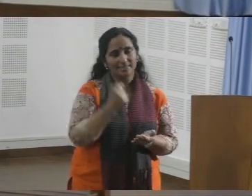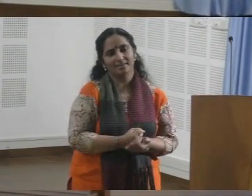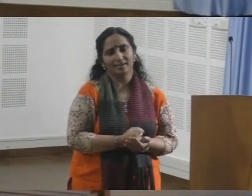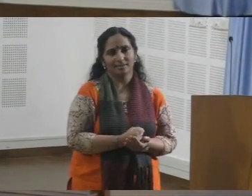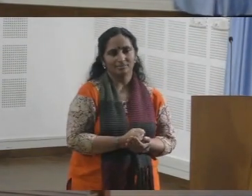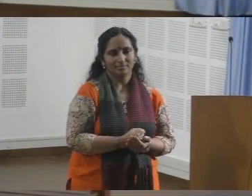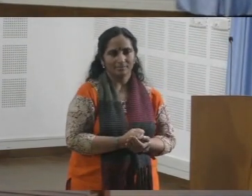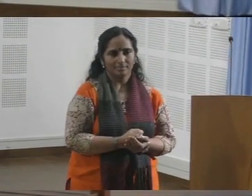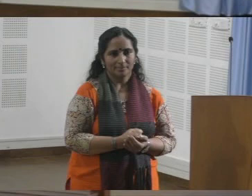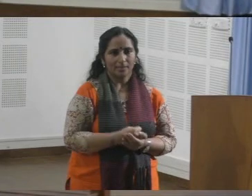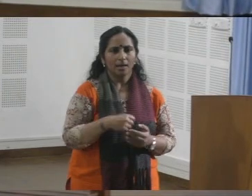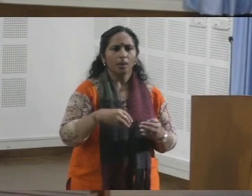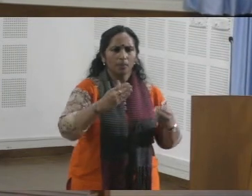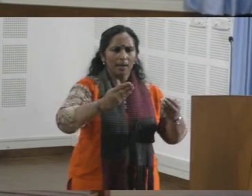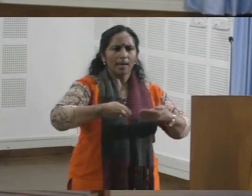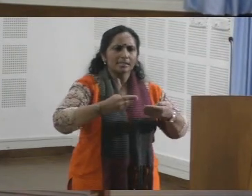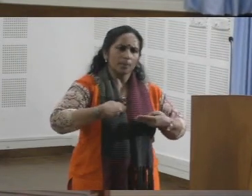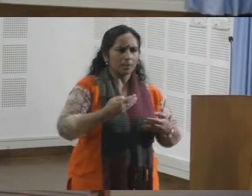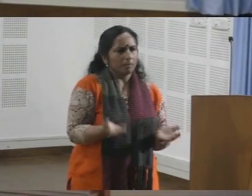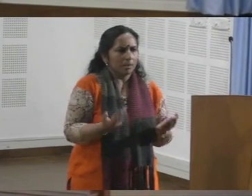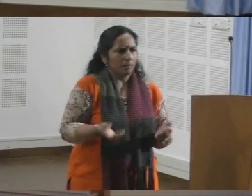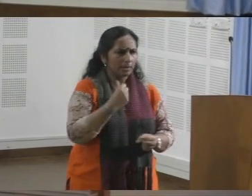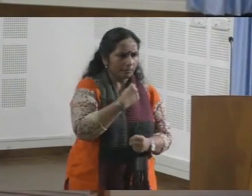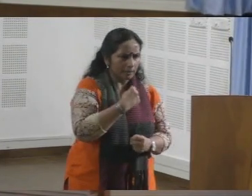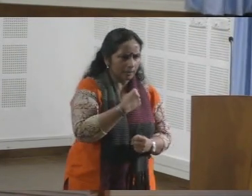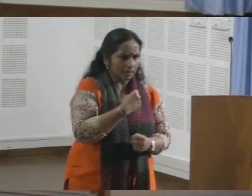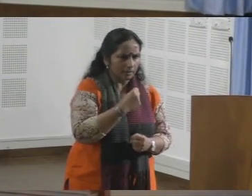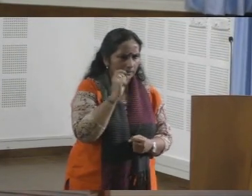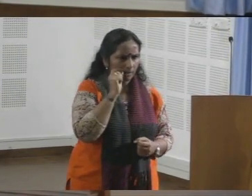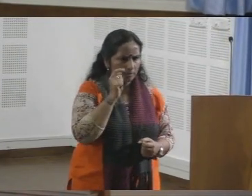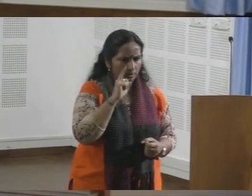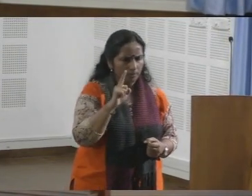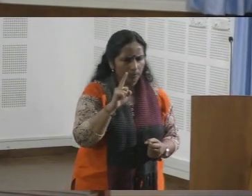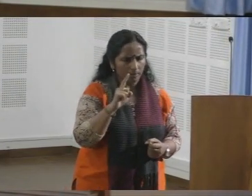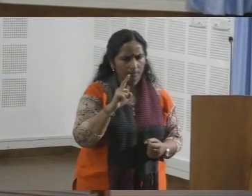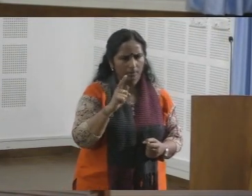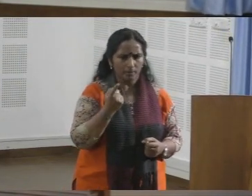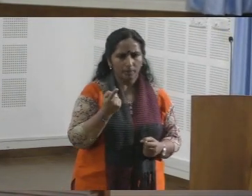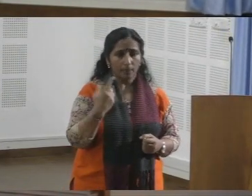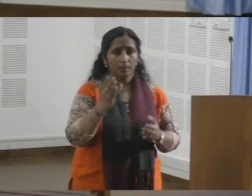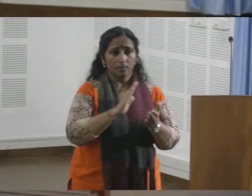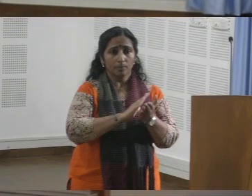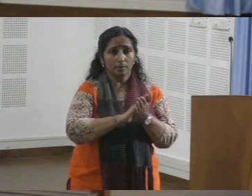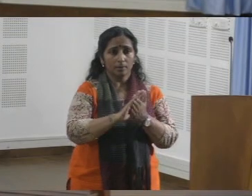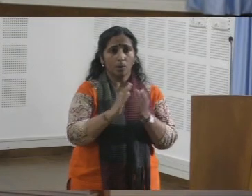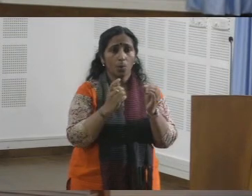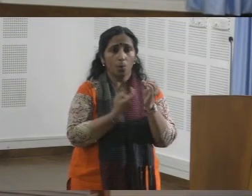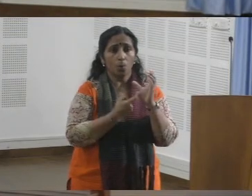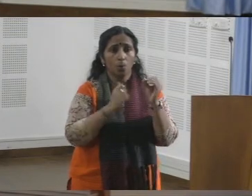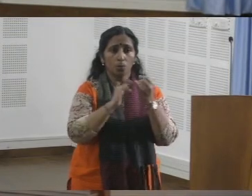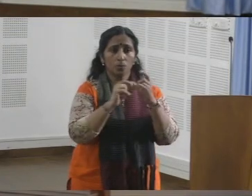അവർക്കൊക്കെ ആ അക്സെപ്റ്റ് ചെയ്യാനുള്ള ബുദ്ധിമുട്ടുമുണ്ട്. അവർ ബാഡ് പാരൻറ്റിങ് ആണെന്നും അല്ലെങ്കിൽ ഹൊറോസ്കോപ്പിലെ പ്രോബ്ലംസ് കൊണ്ടാണെന്നും